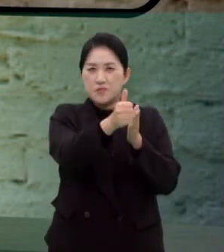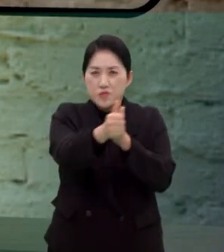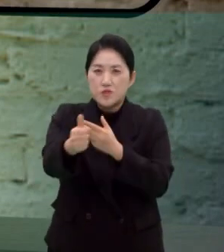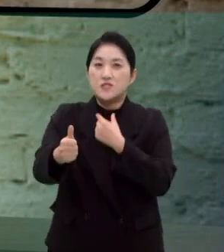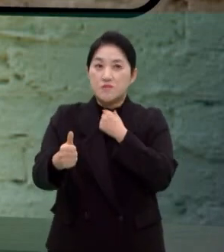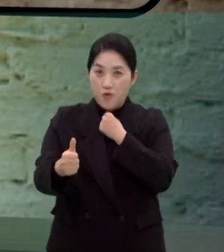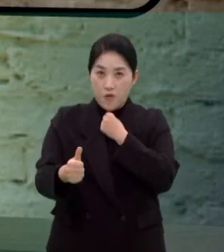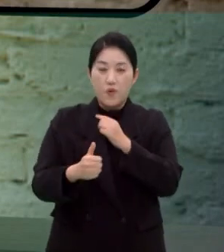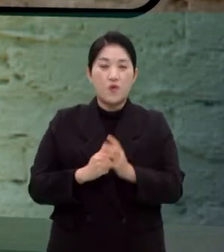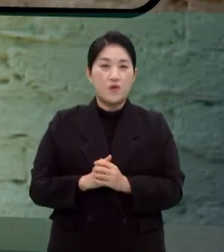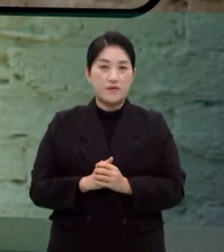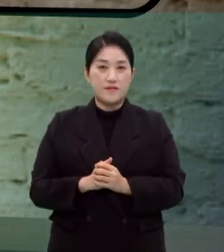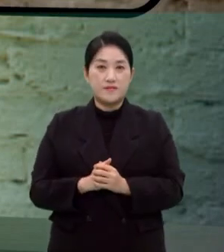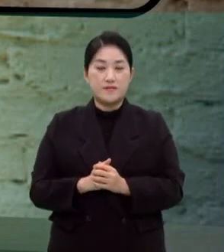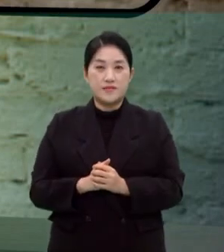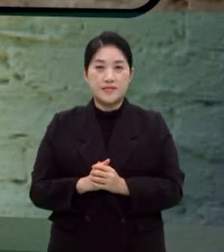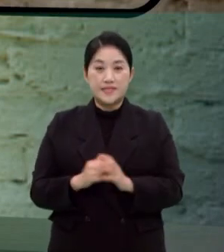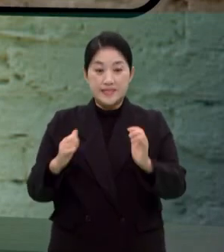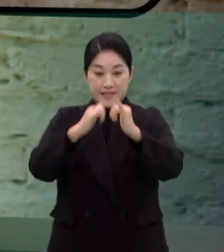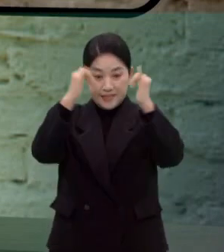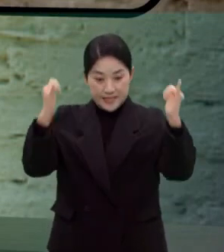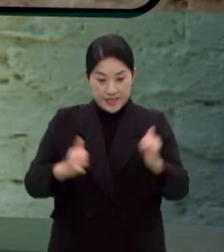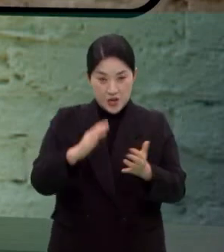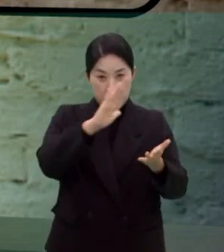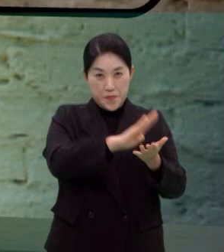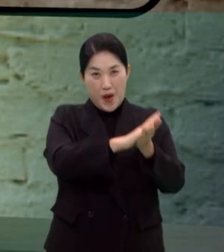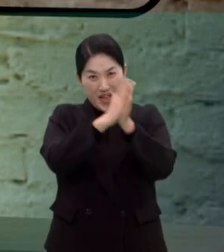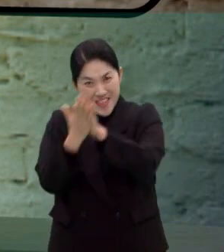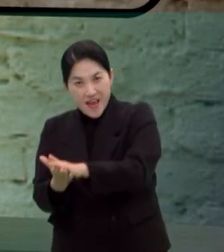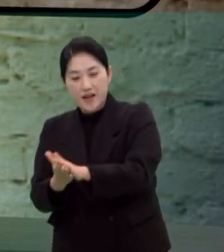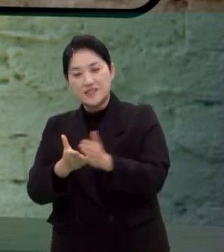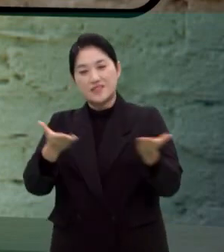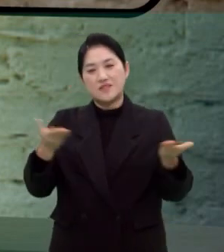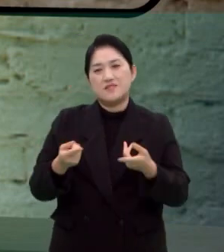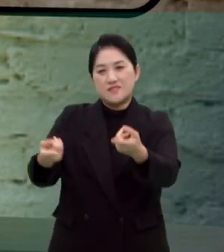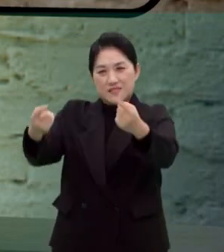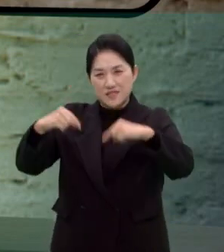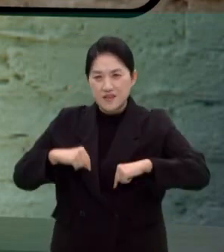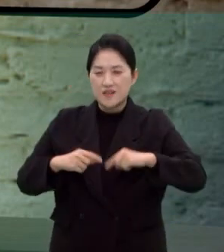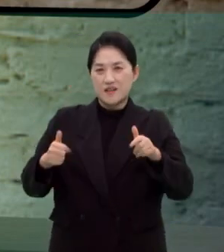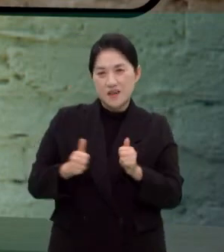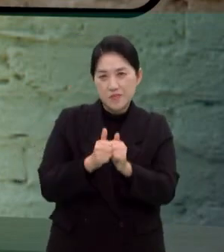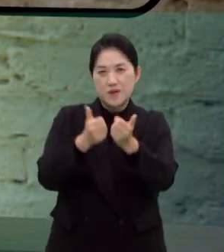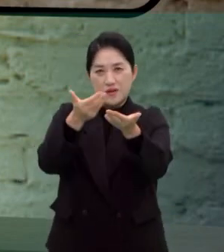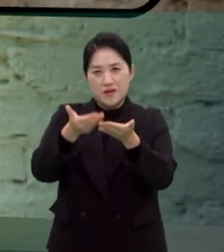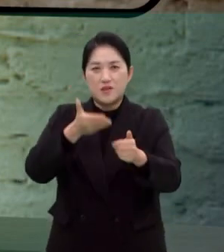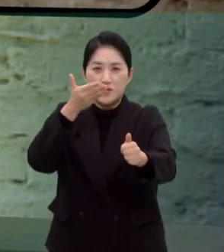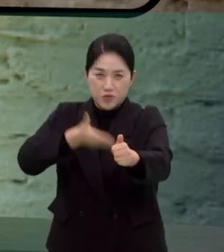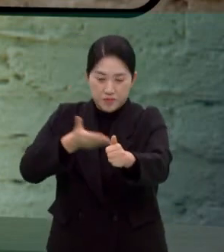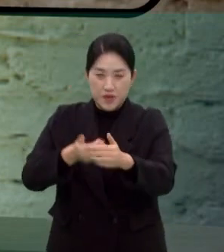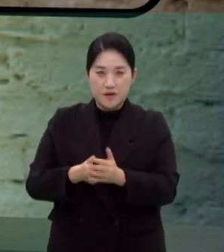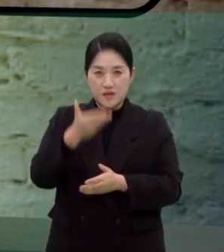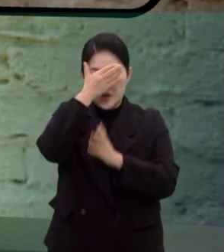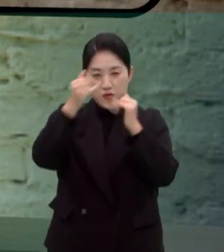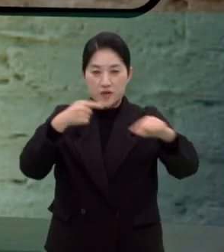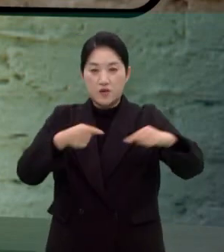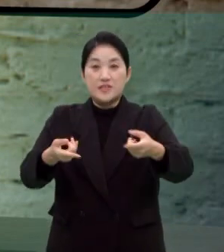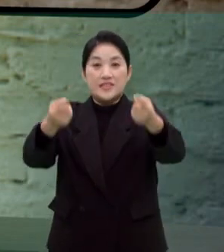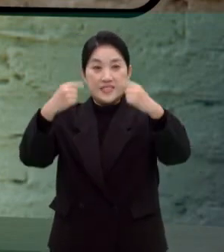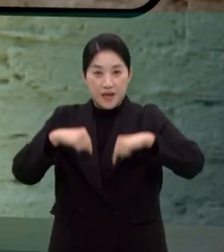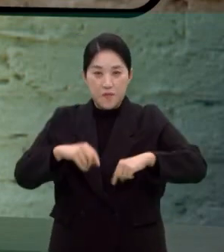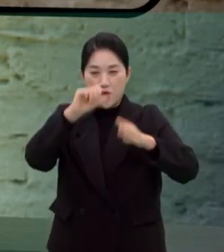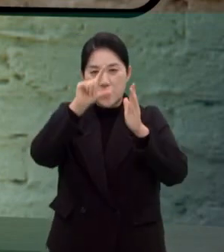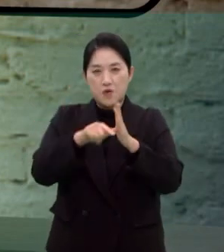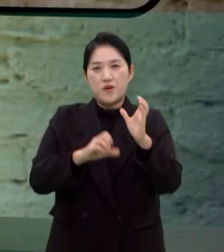싶습니다. 사회를 변화시키는 일에 함께해 주십시오. 청년의 정치 참여 기회